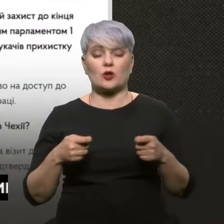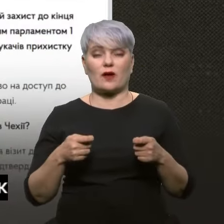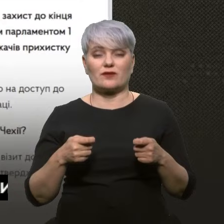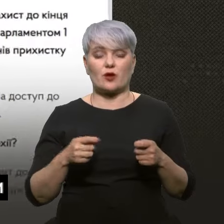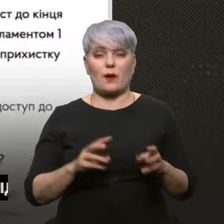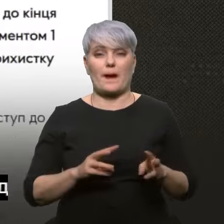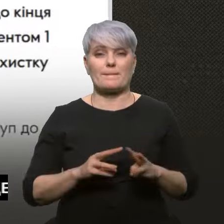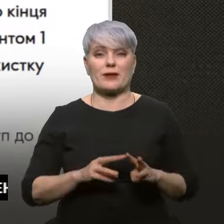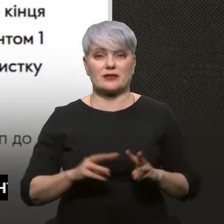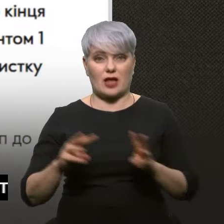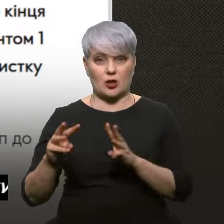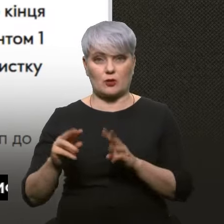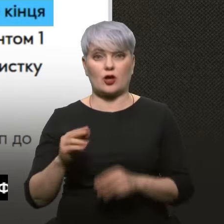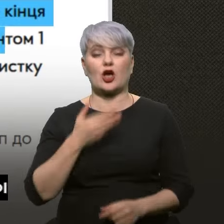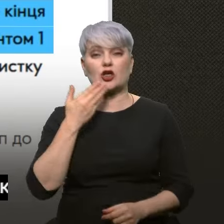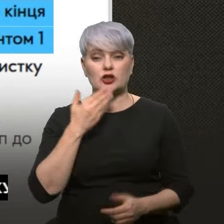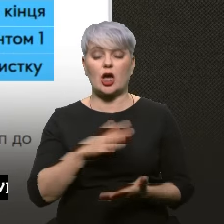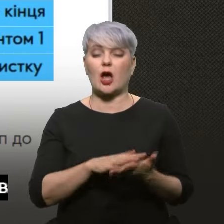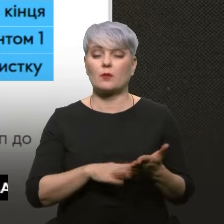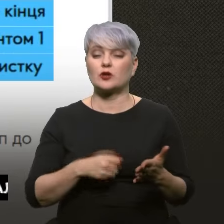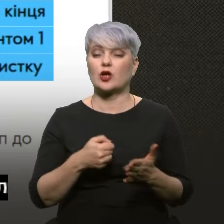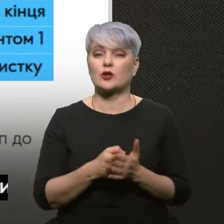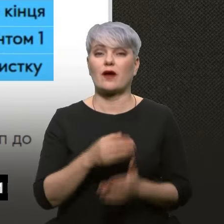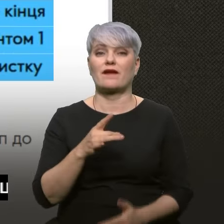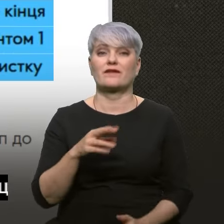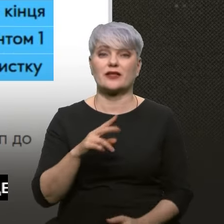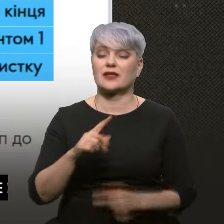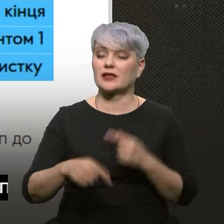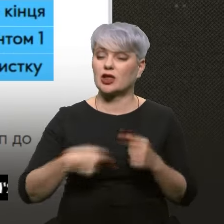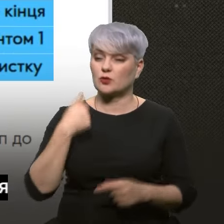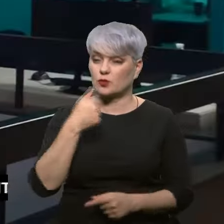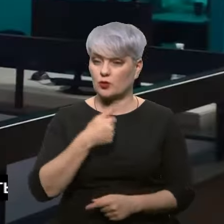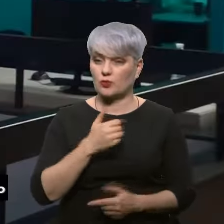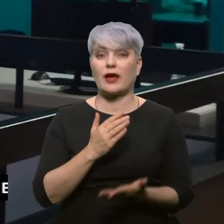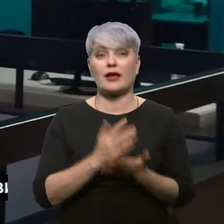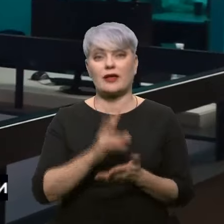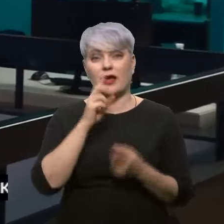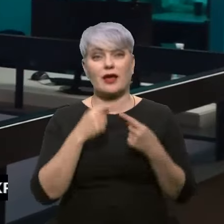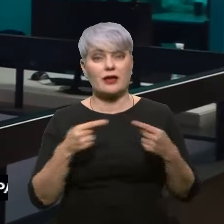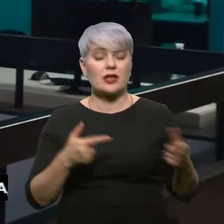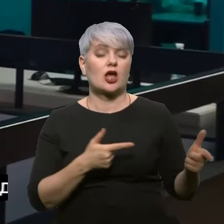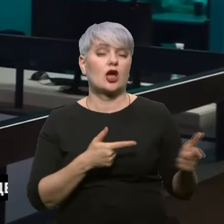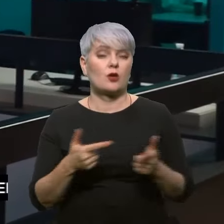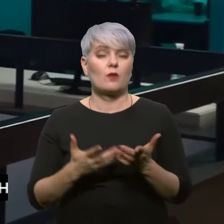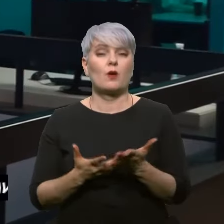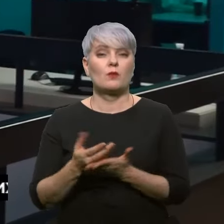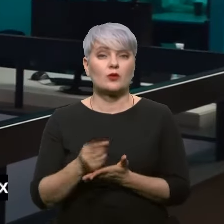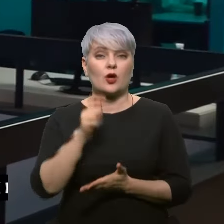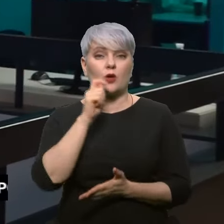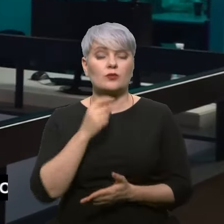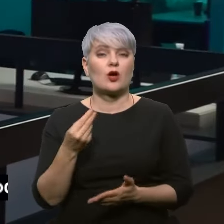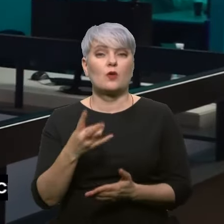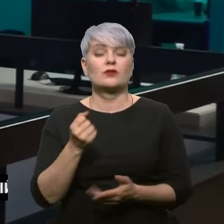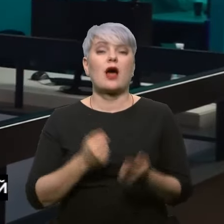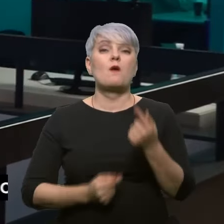вже продовжила до березня наступного року. Йдеться на сайті для шукачів прихистку в цій країні. Є країни, які готові виплачувати українцям гроші за